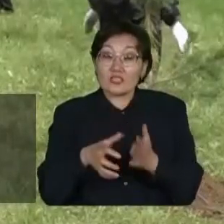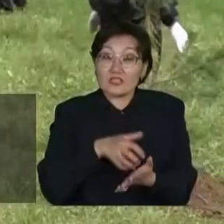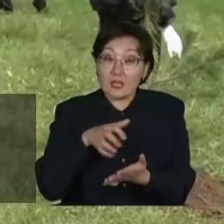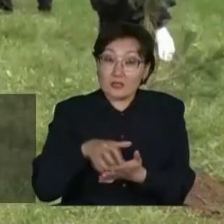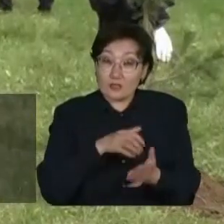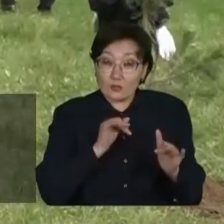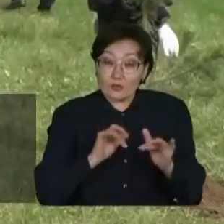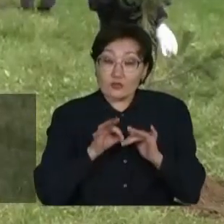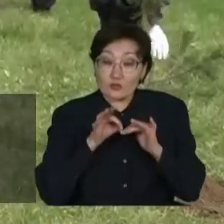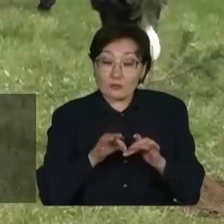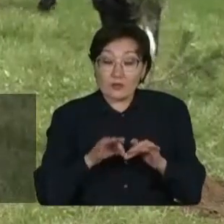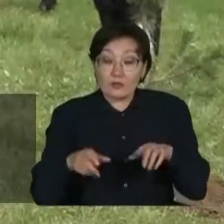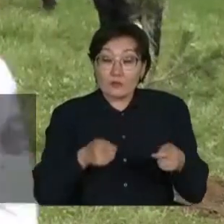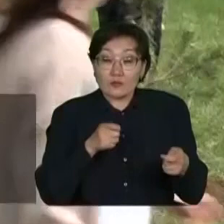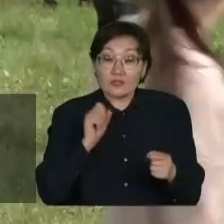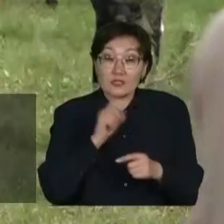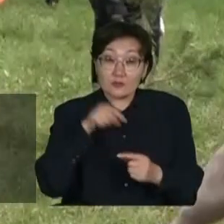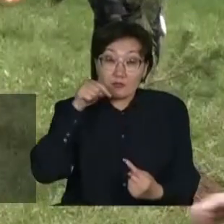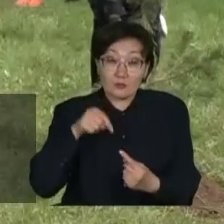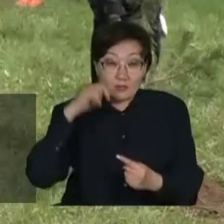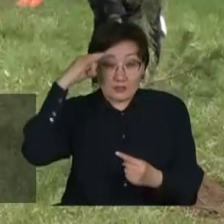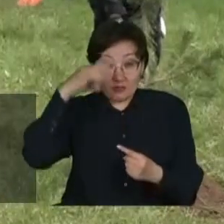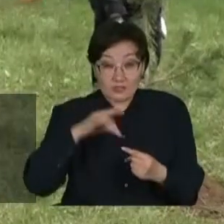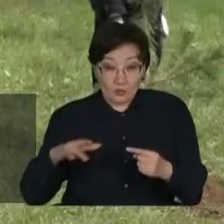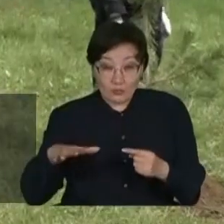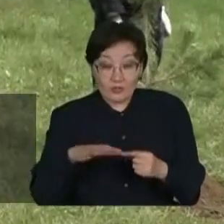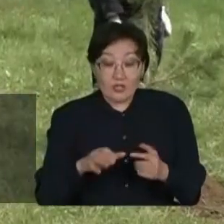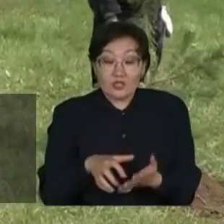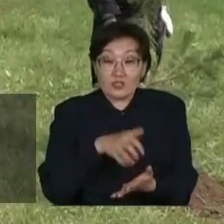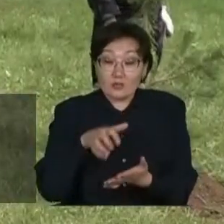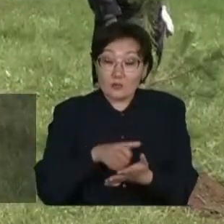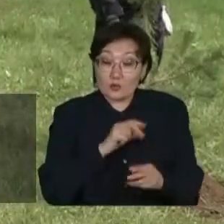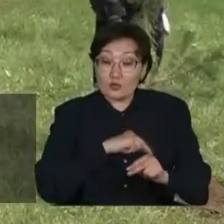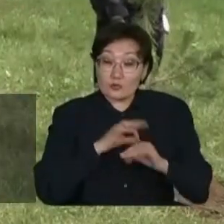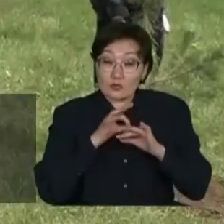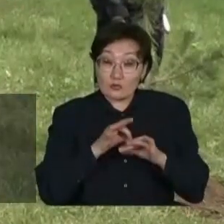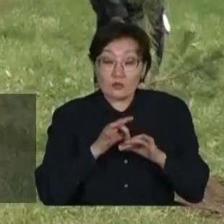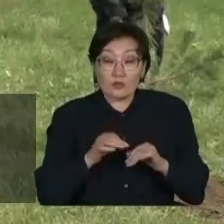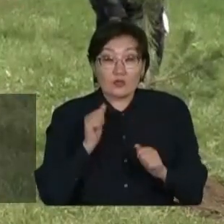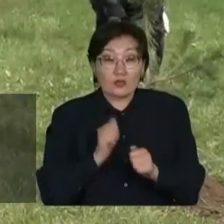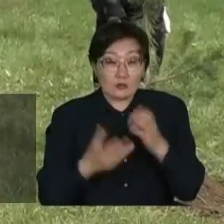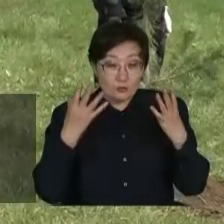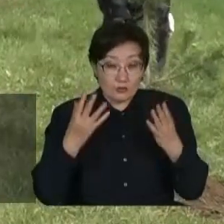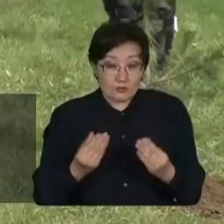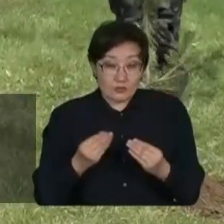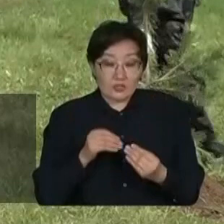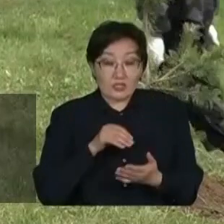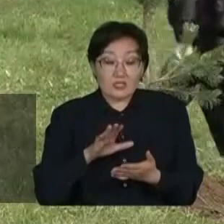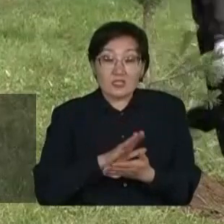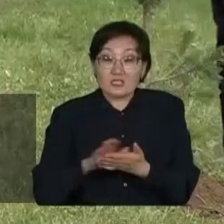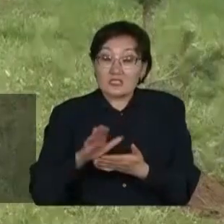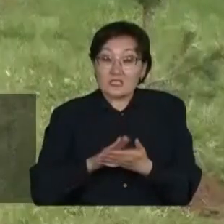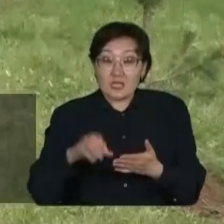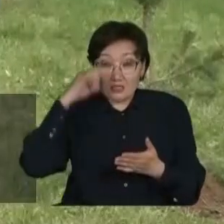Президентіміздің тапсырмасына сәйкес бүткіл Қазақстан аумағында қазір сенбіліктер ұйымдастырылып атыр. Күнбе-күн осы таза Қазақстан